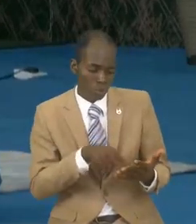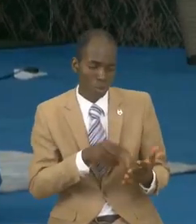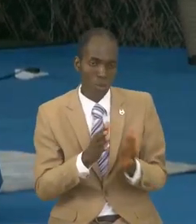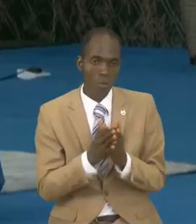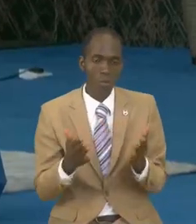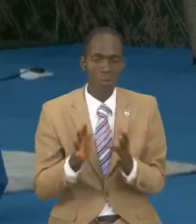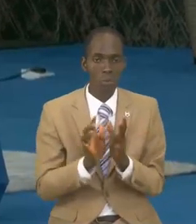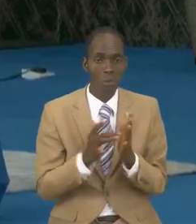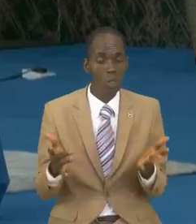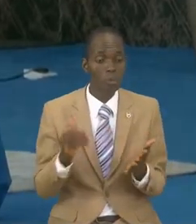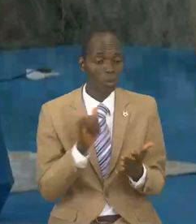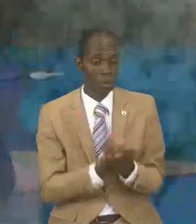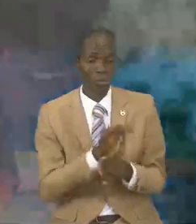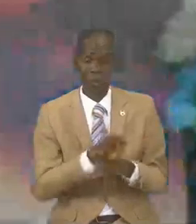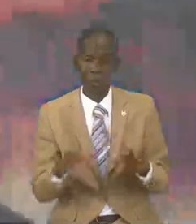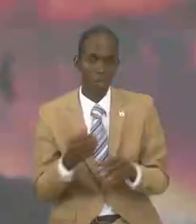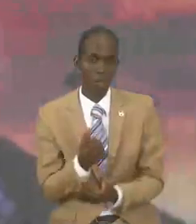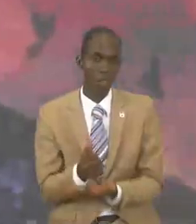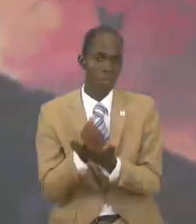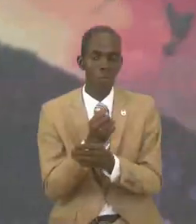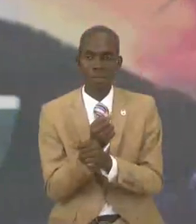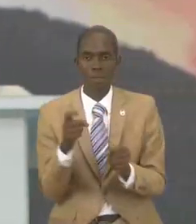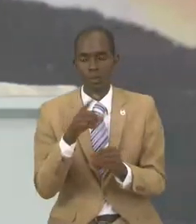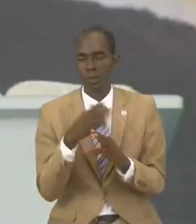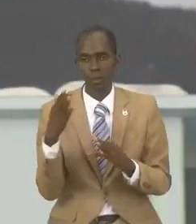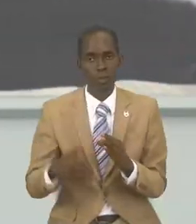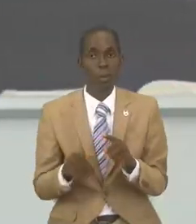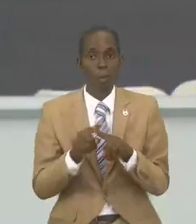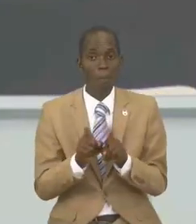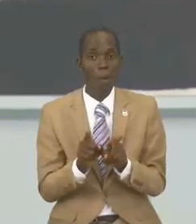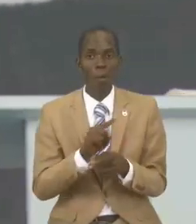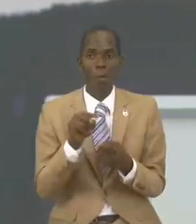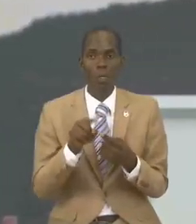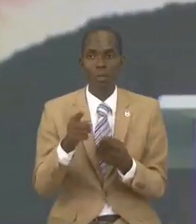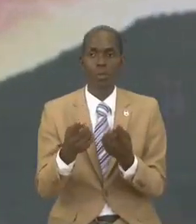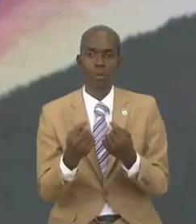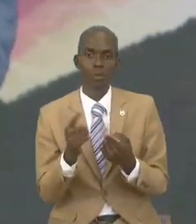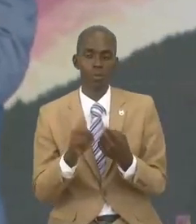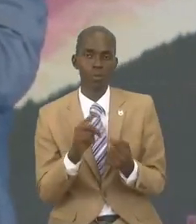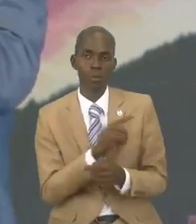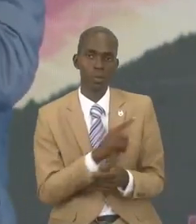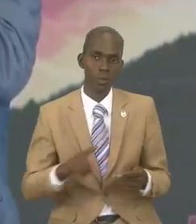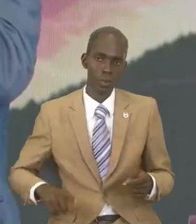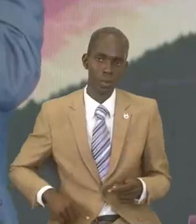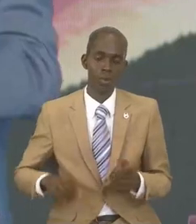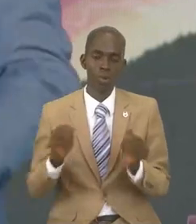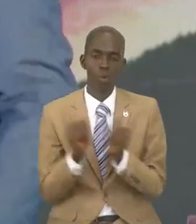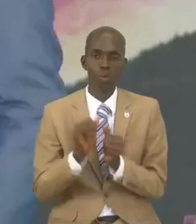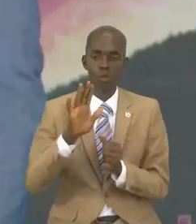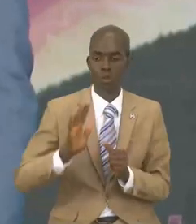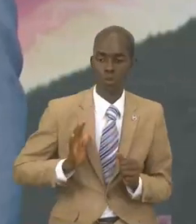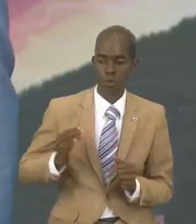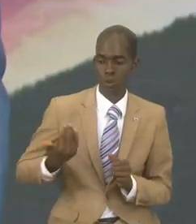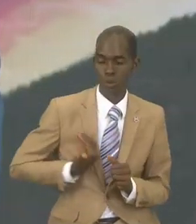n'apporte pas de régénération. Mais lorsque toi, individu, tu viens au